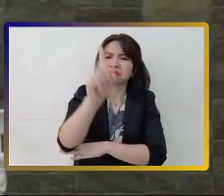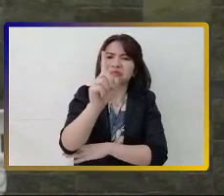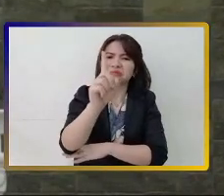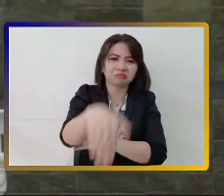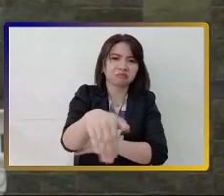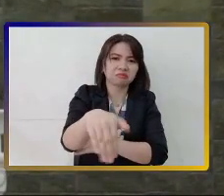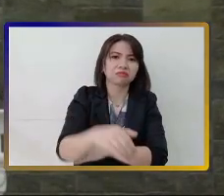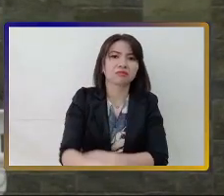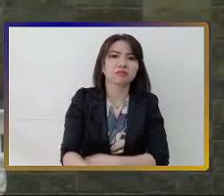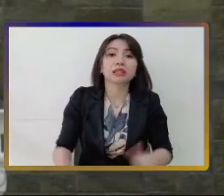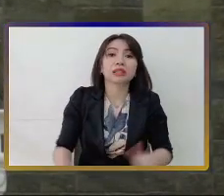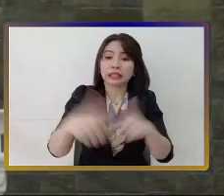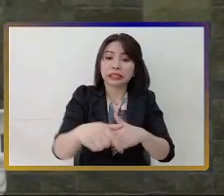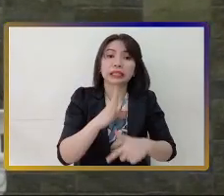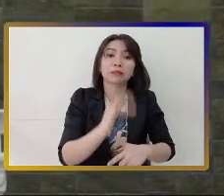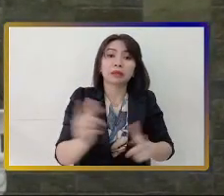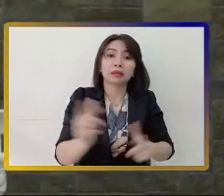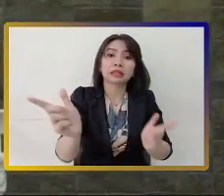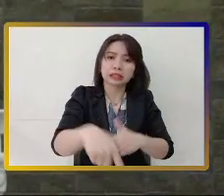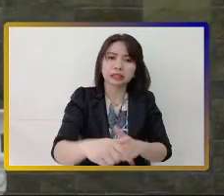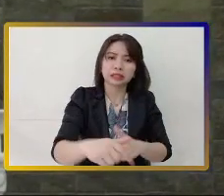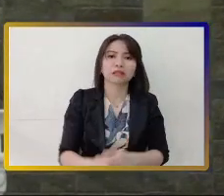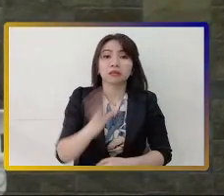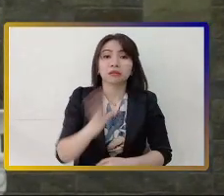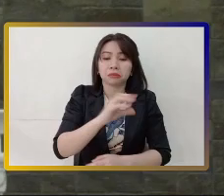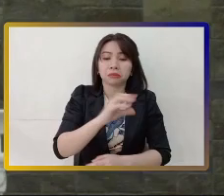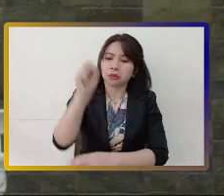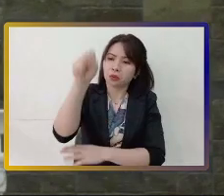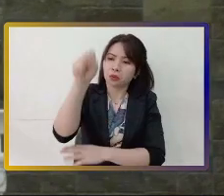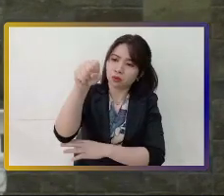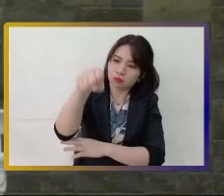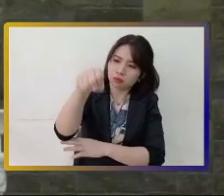lamang. Unti-unti. At minsan,